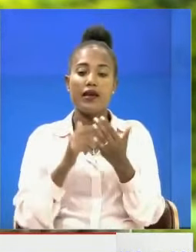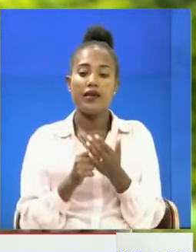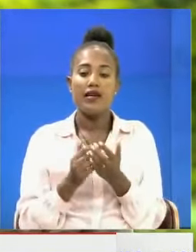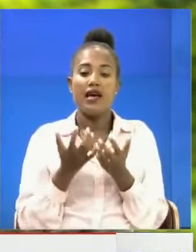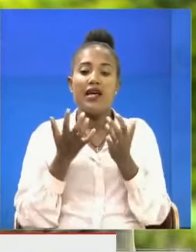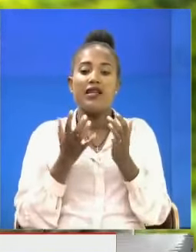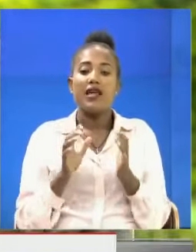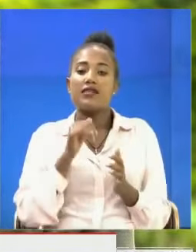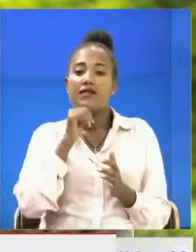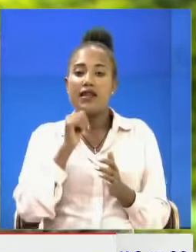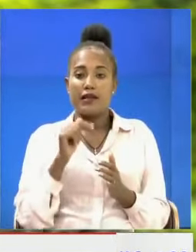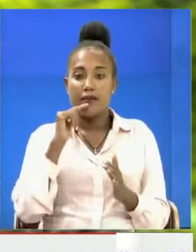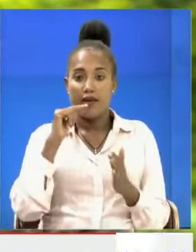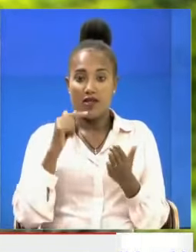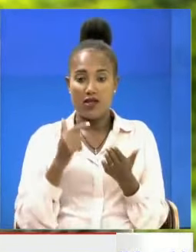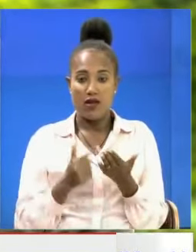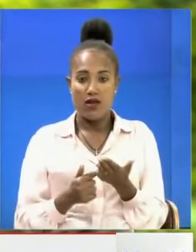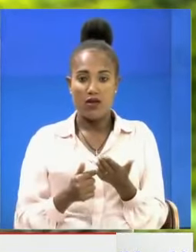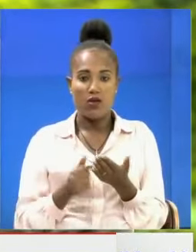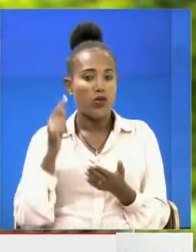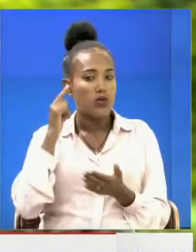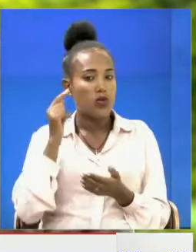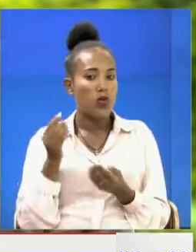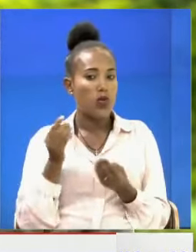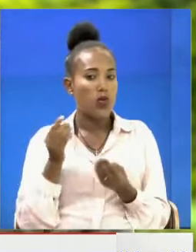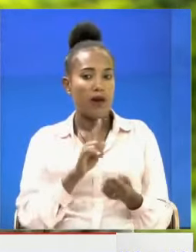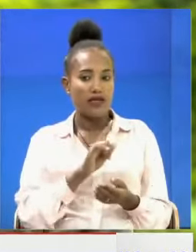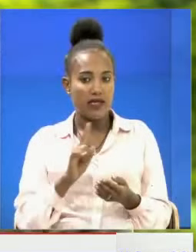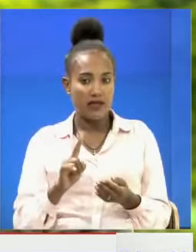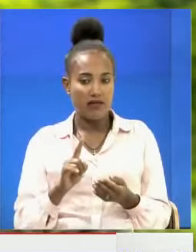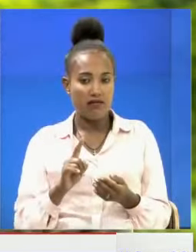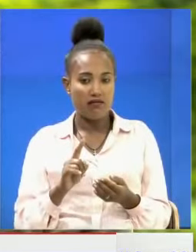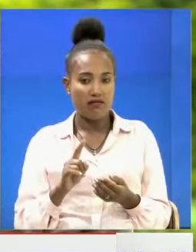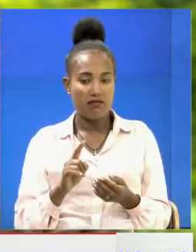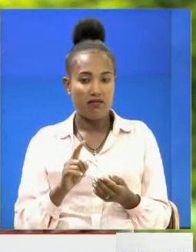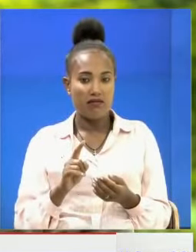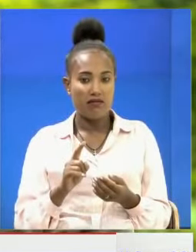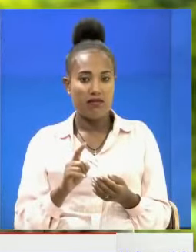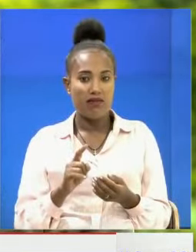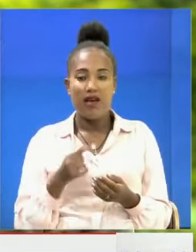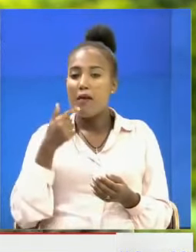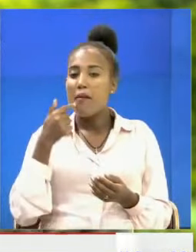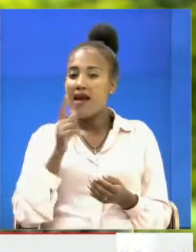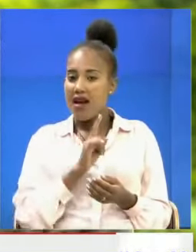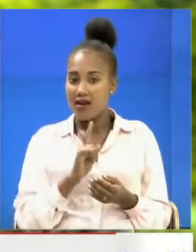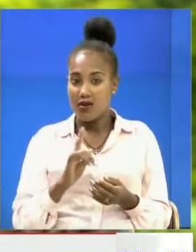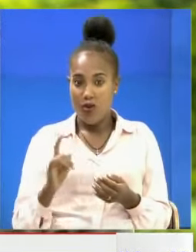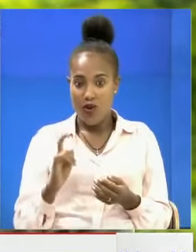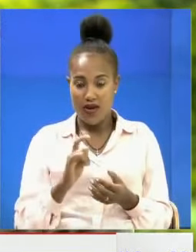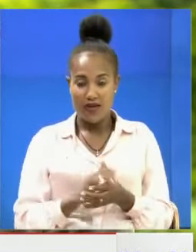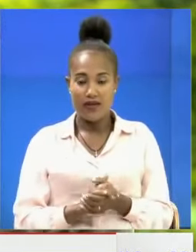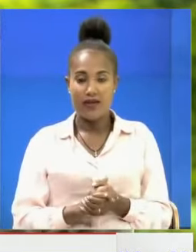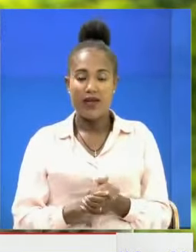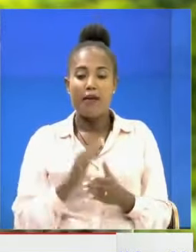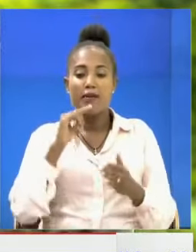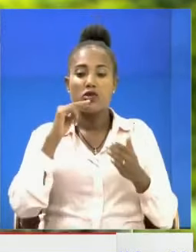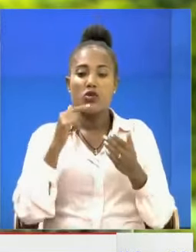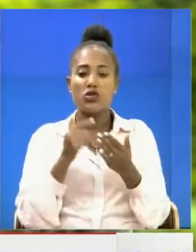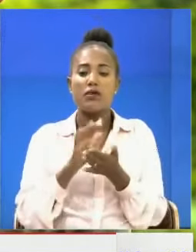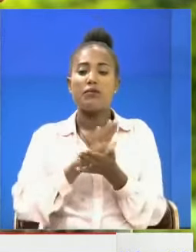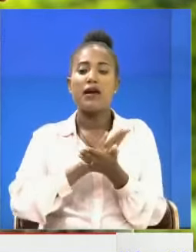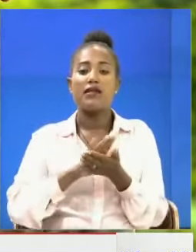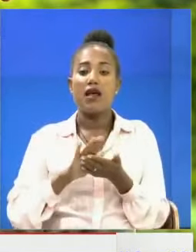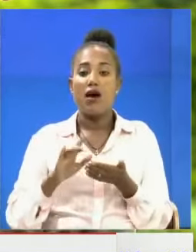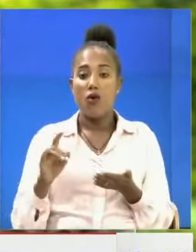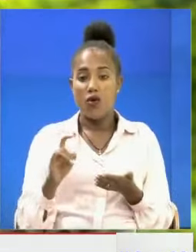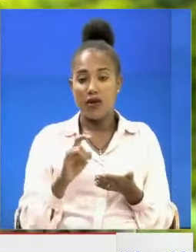ላልተፈለገ መረጃ ጆሮ ማይሰጥ የማያስተጋባ ከሆነ መረጃዎችን የሚያጣራ